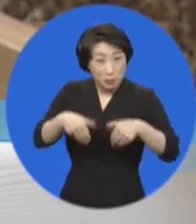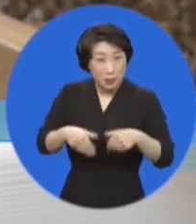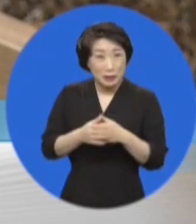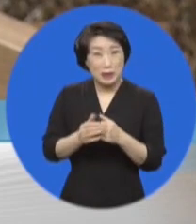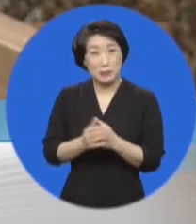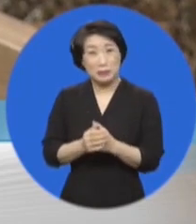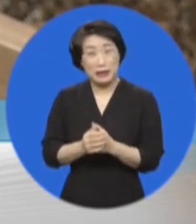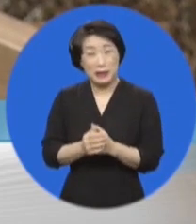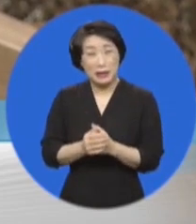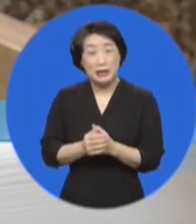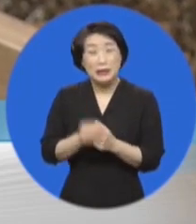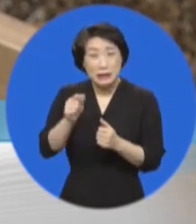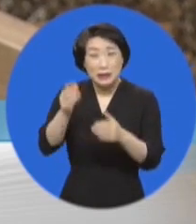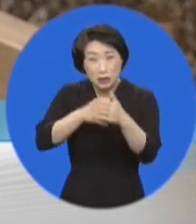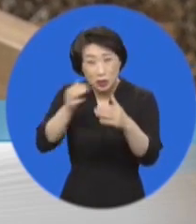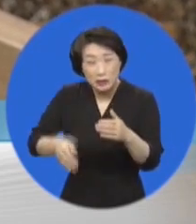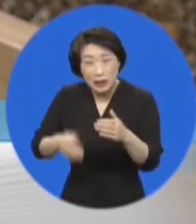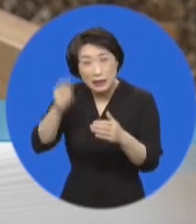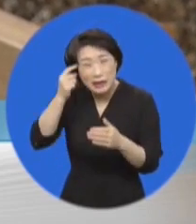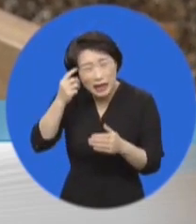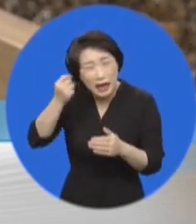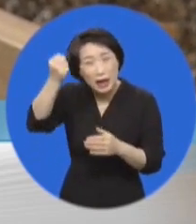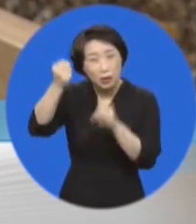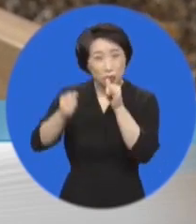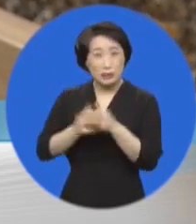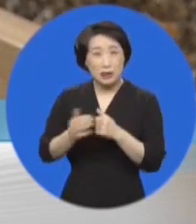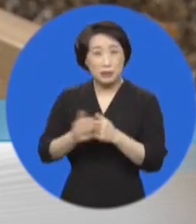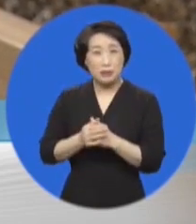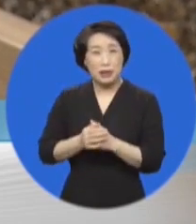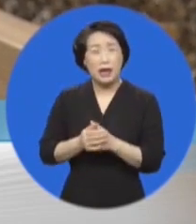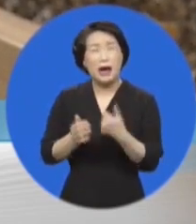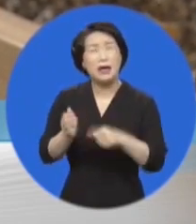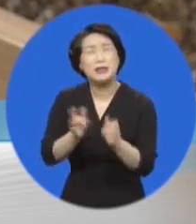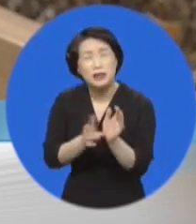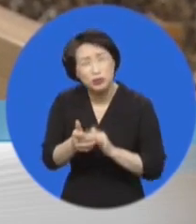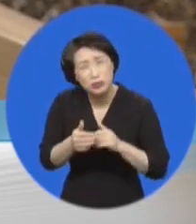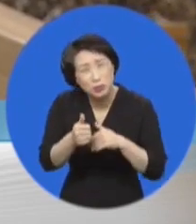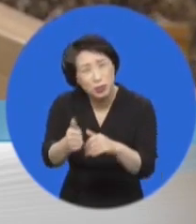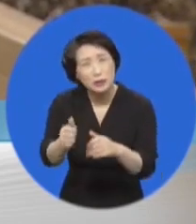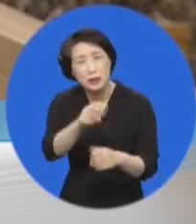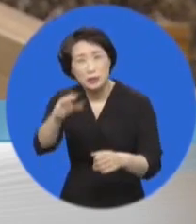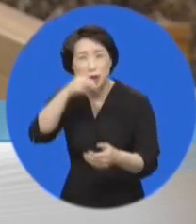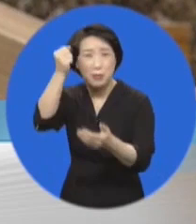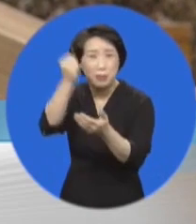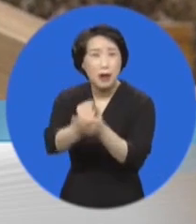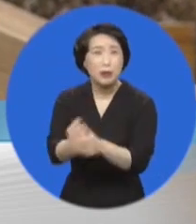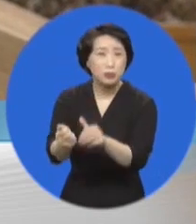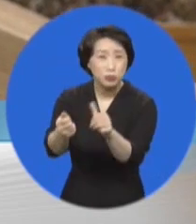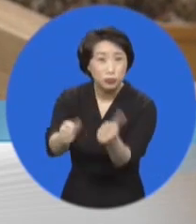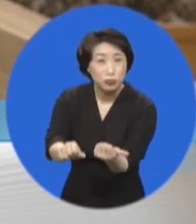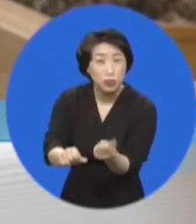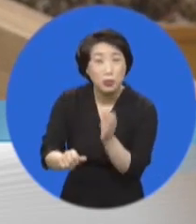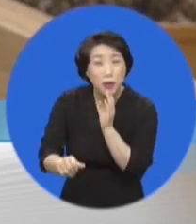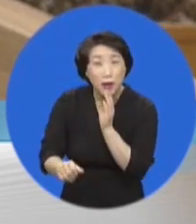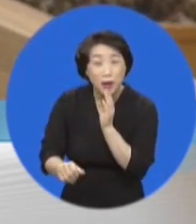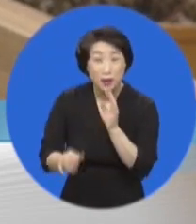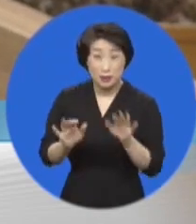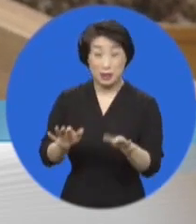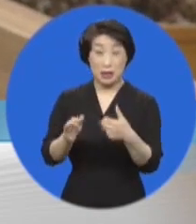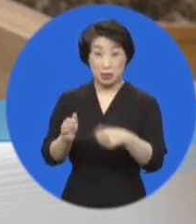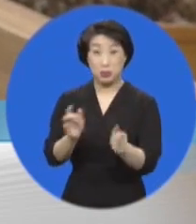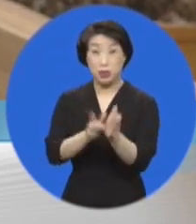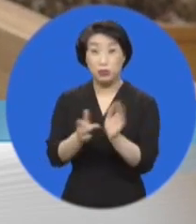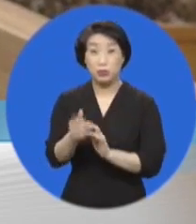된다는 절대적 절실함을 가지고 아들을 죽이는데, 아들은